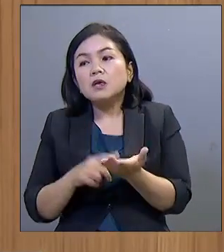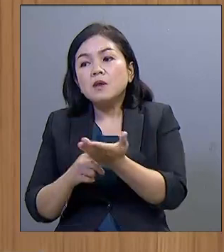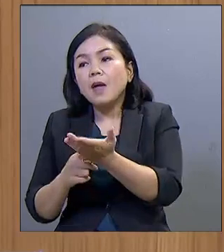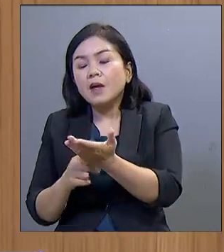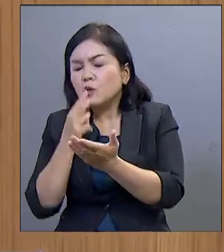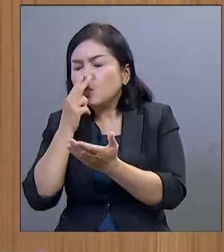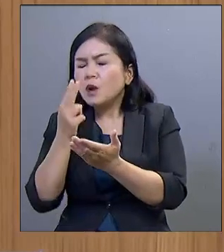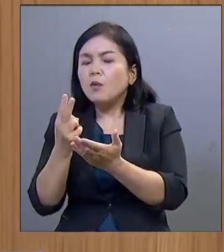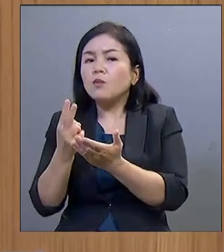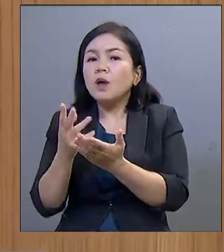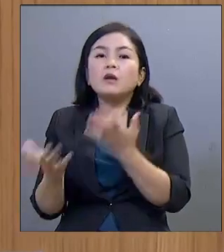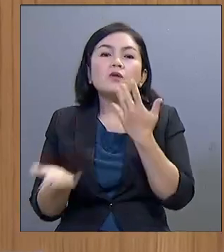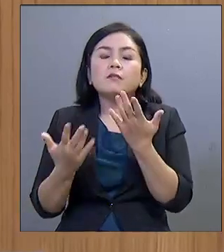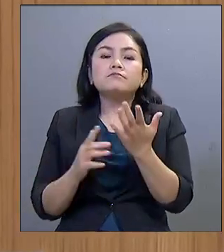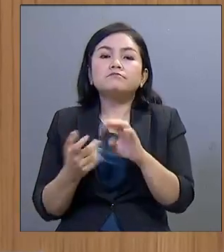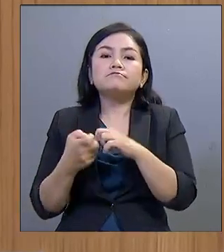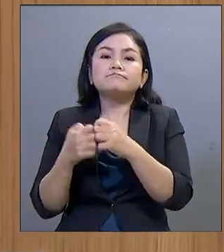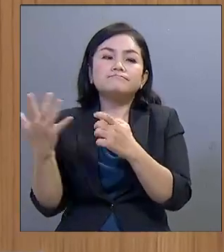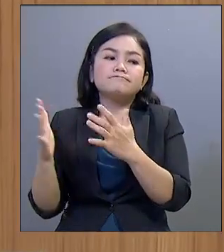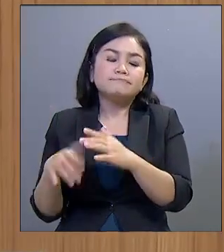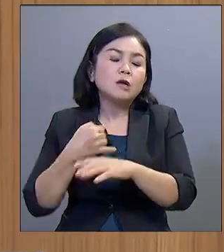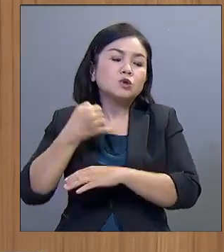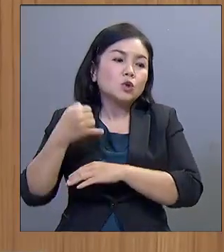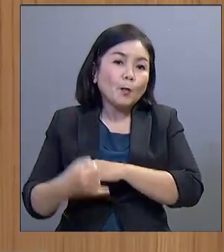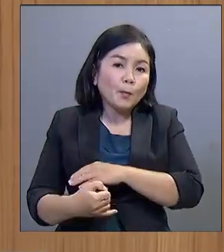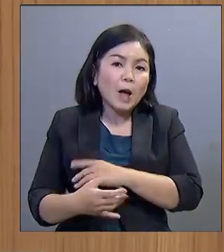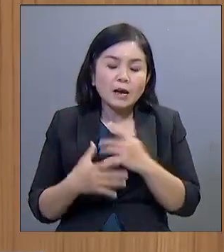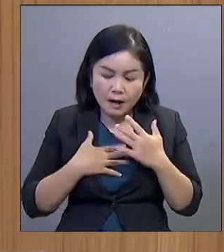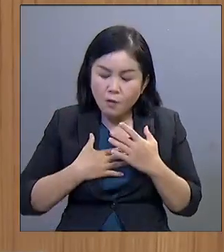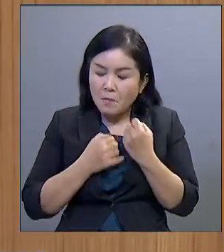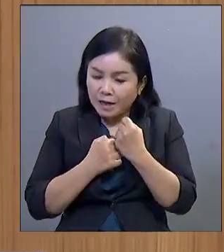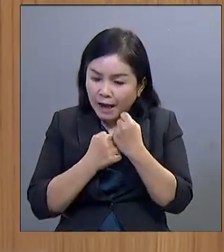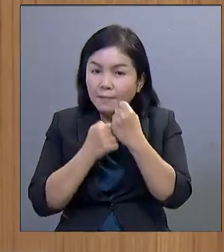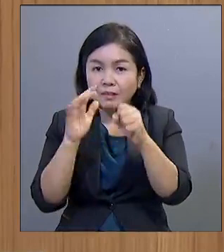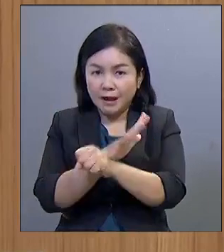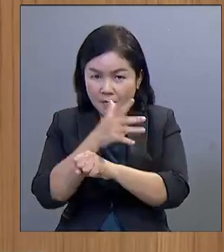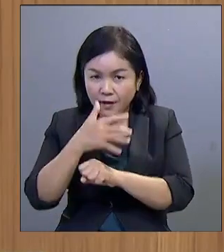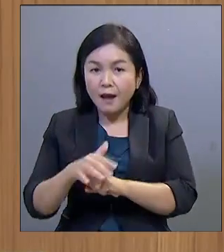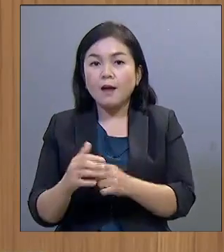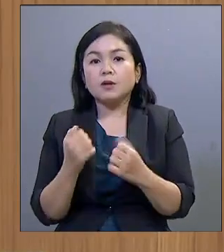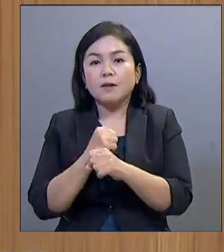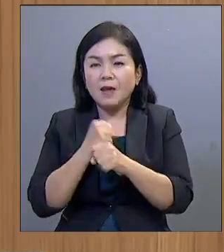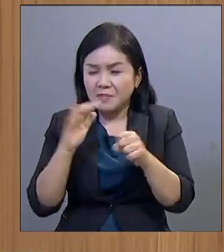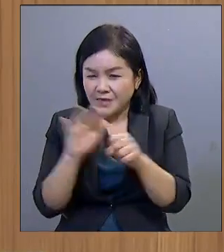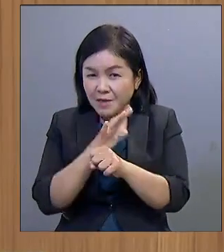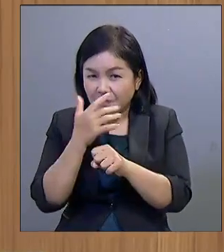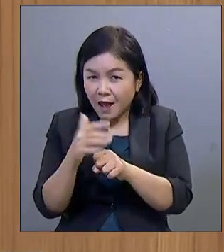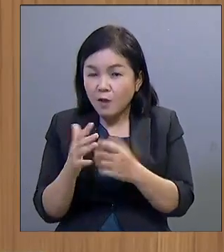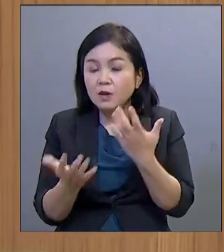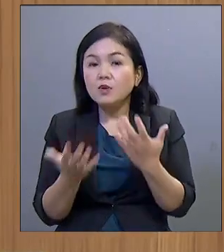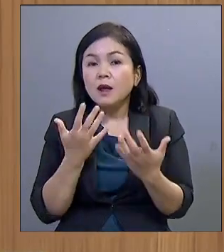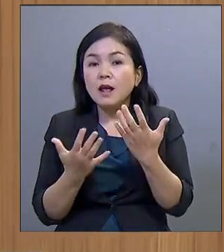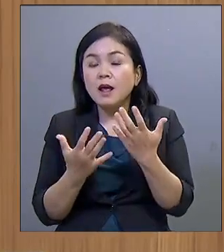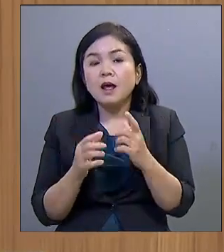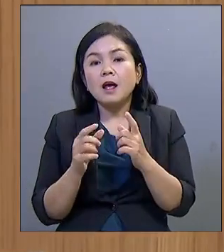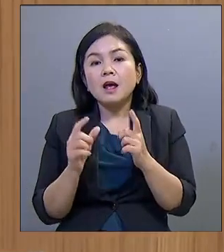ทางผมเราก็จบครั ถือว่าเราไดพยังเป็นที่แล้ว ถ้าจะใช้สัตว์ administer